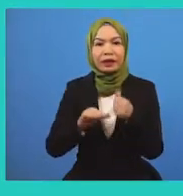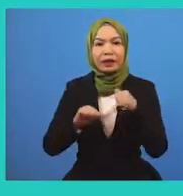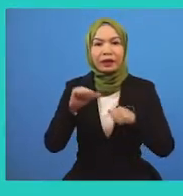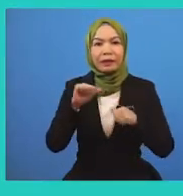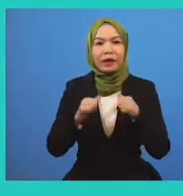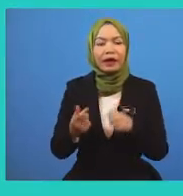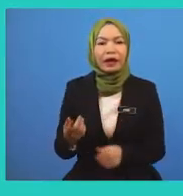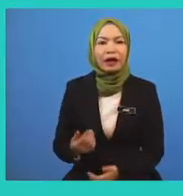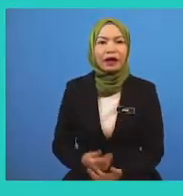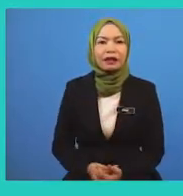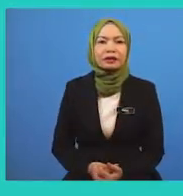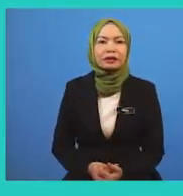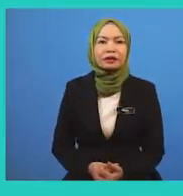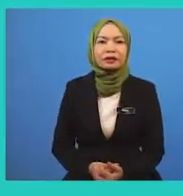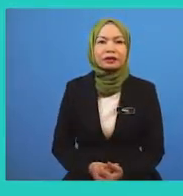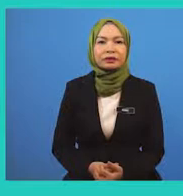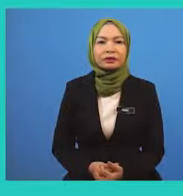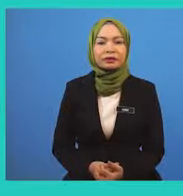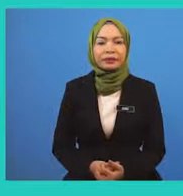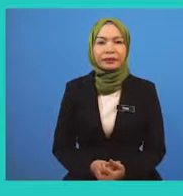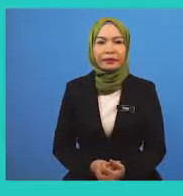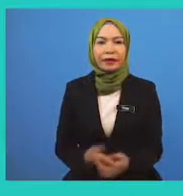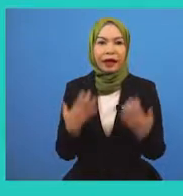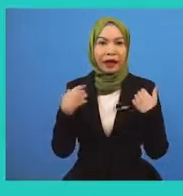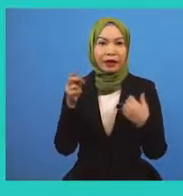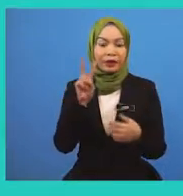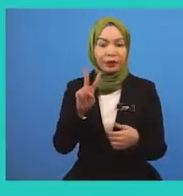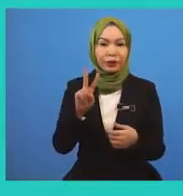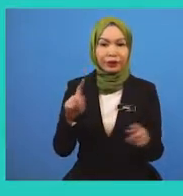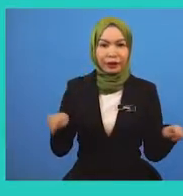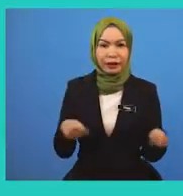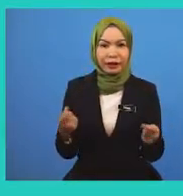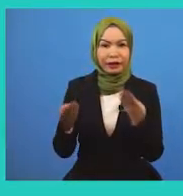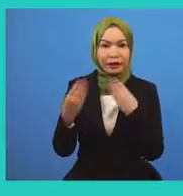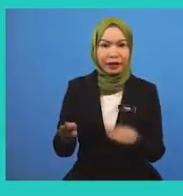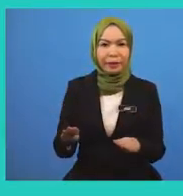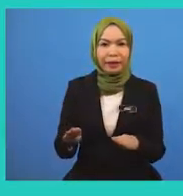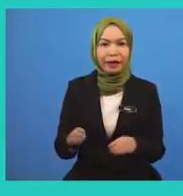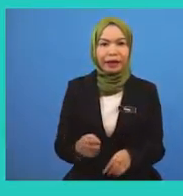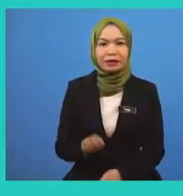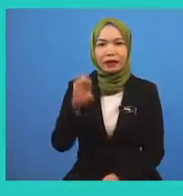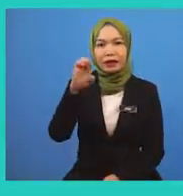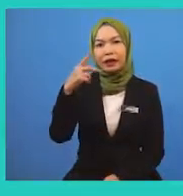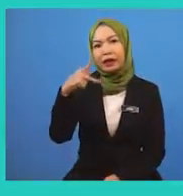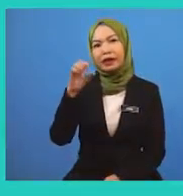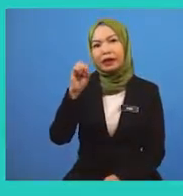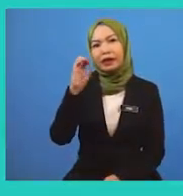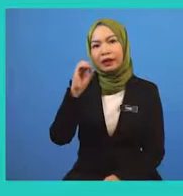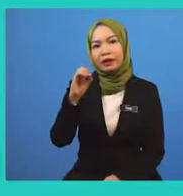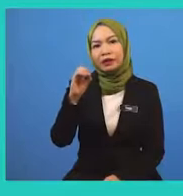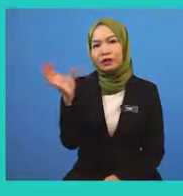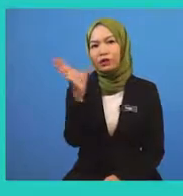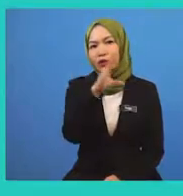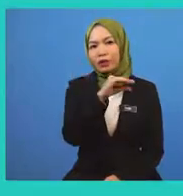Termokimia terbahagi kepada dua tindak balas, iaitu tindak balas eksotermik dan tindak